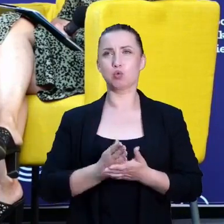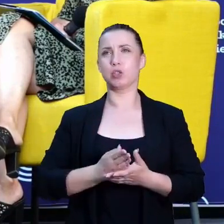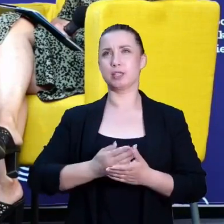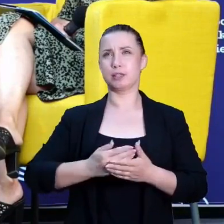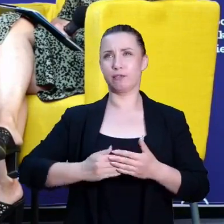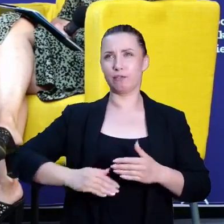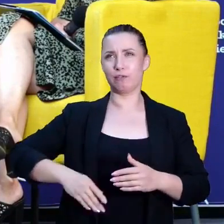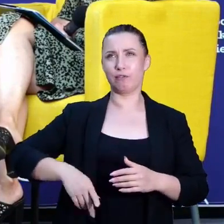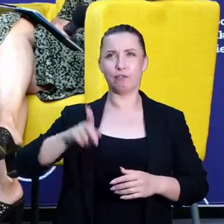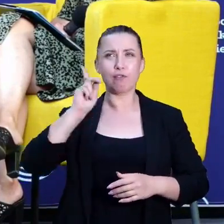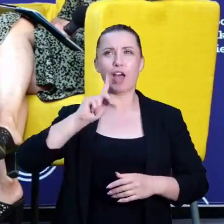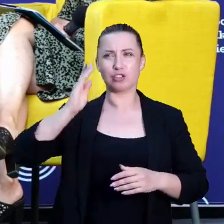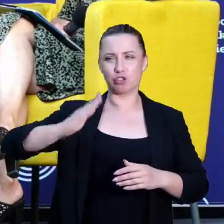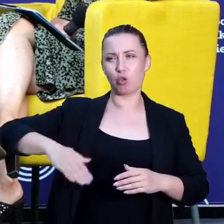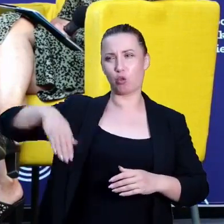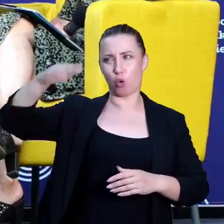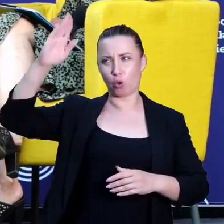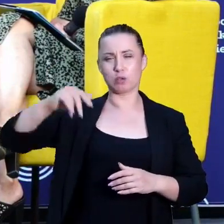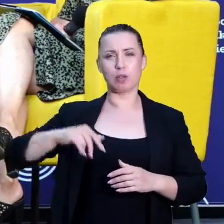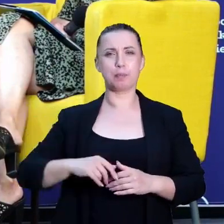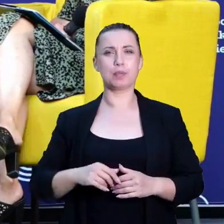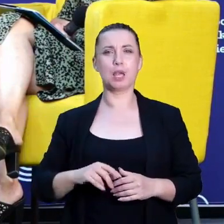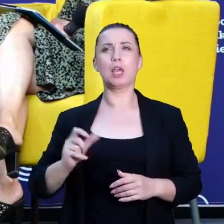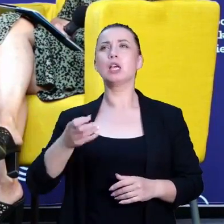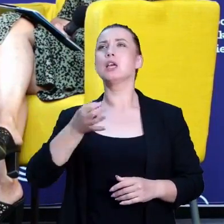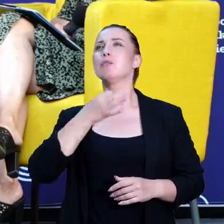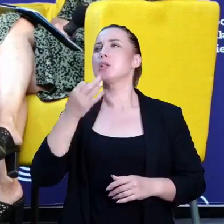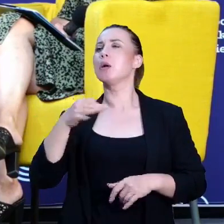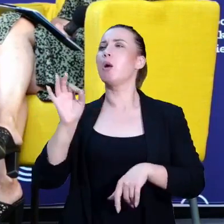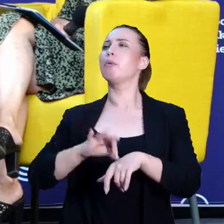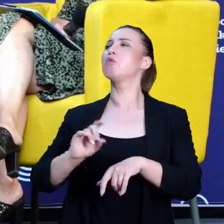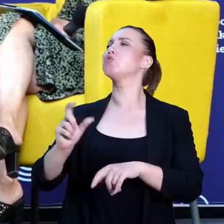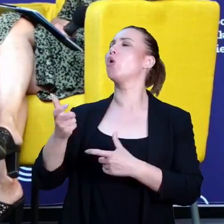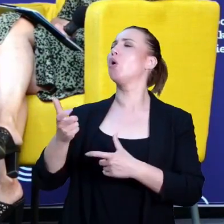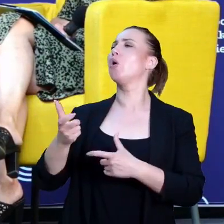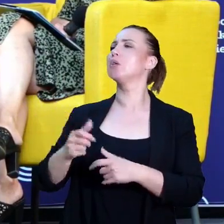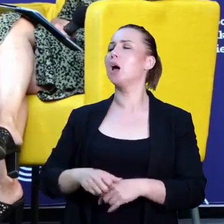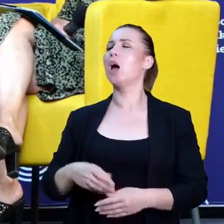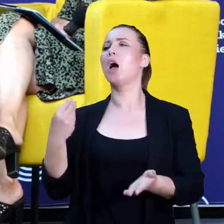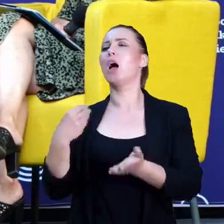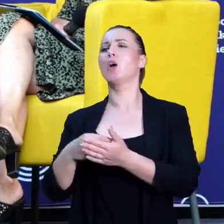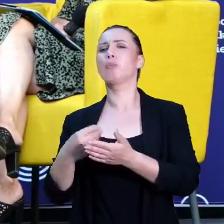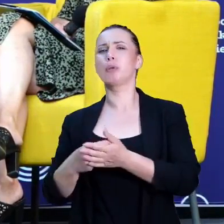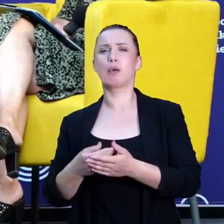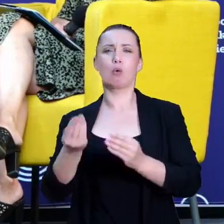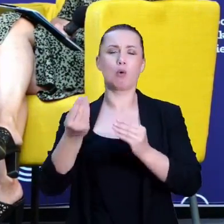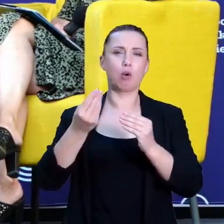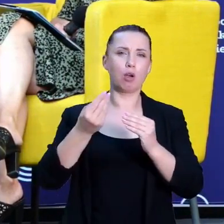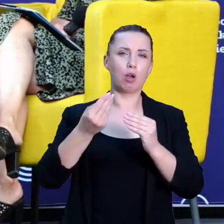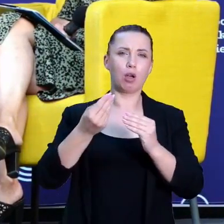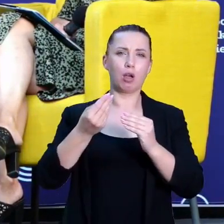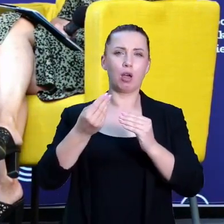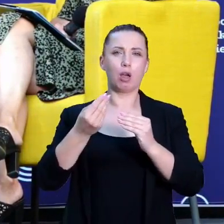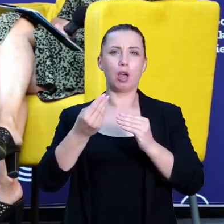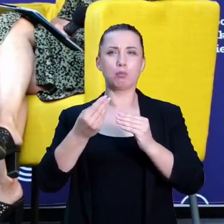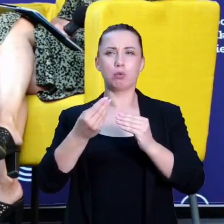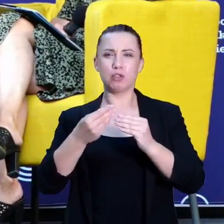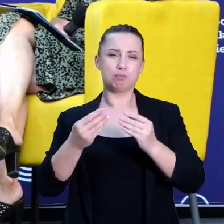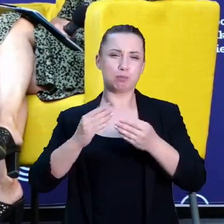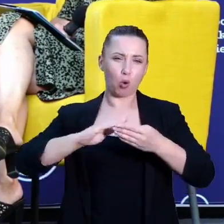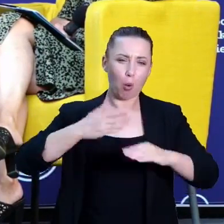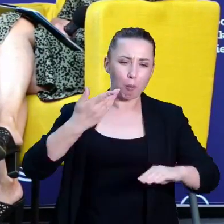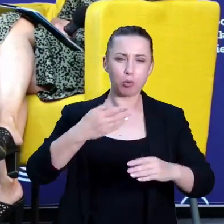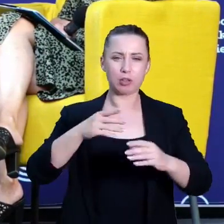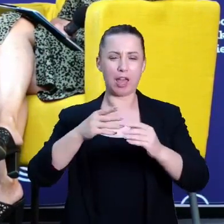dojrzałym muzykiem. Opowiadał mi tylko, ja się pytałam zawsze, co tam u profesora. On mówi, wiesz, tylko kupiłem mu jeszcze lepszy sprzęt, żeby jeszcze większą czcionkę, żeby